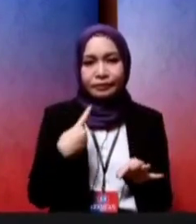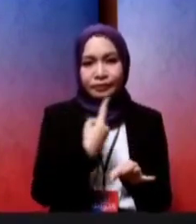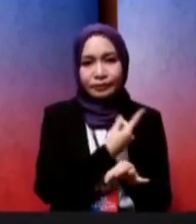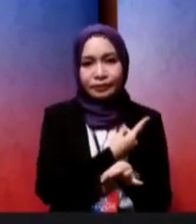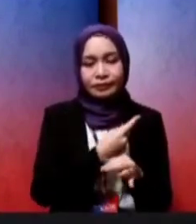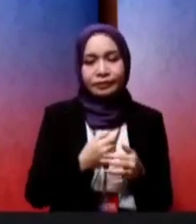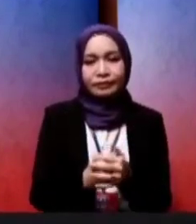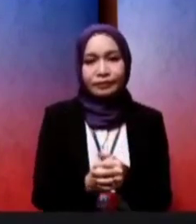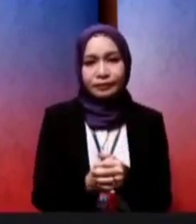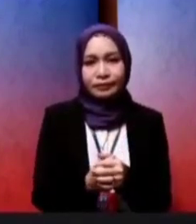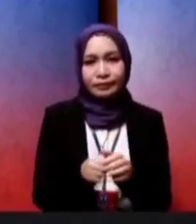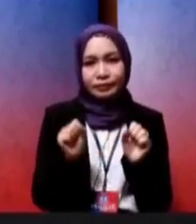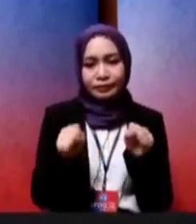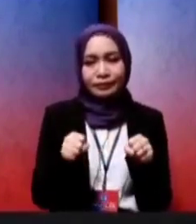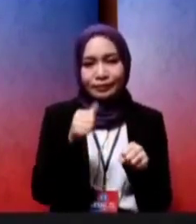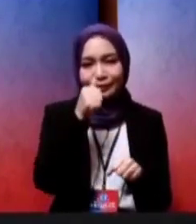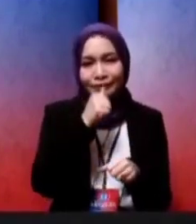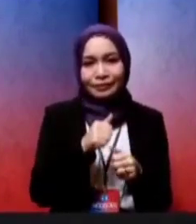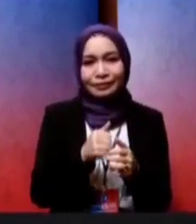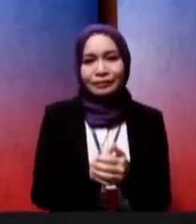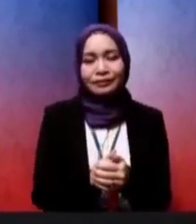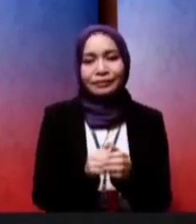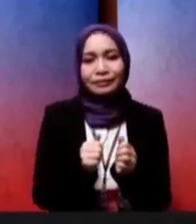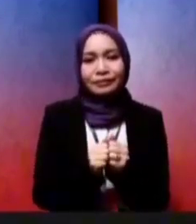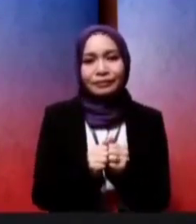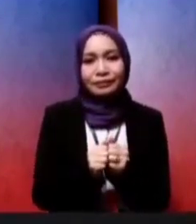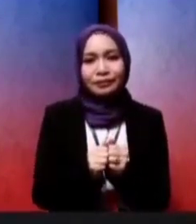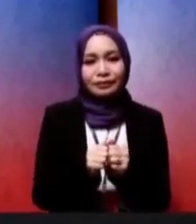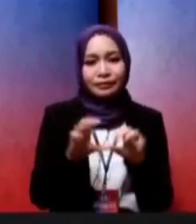tak boleh berhusn sesama kita